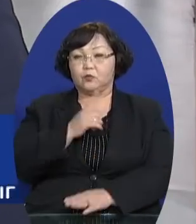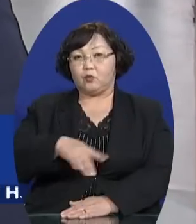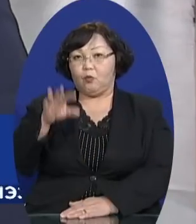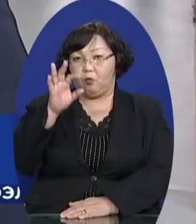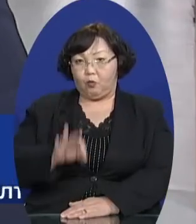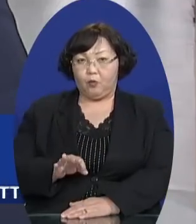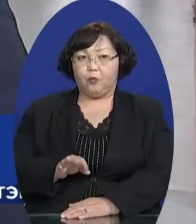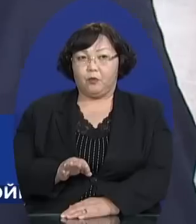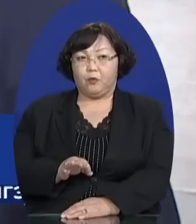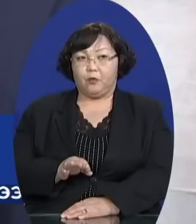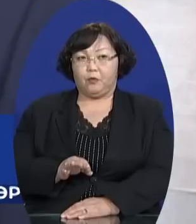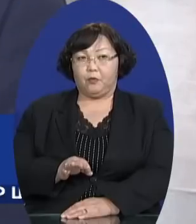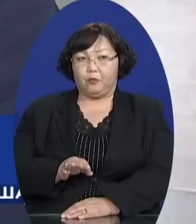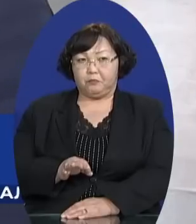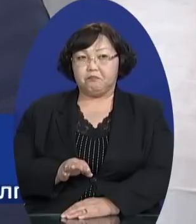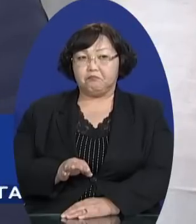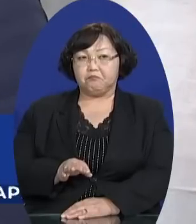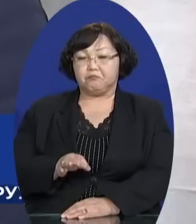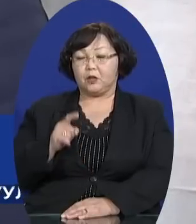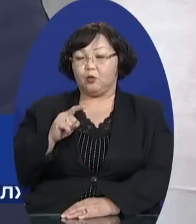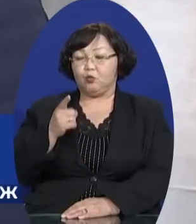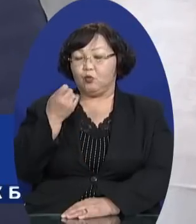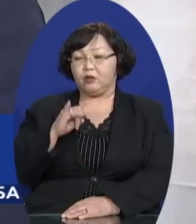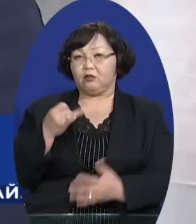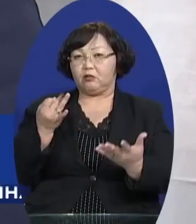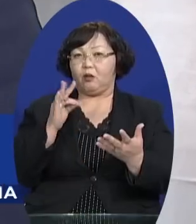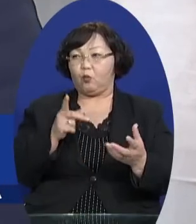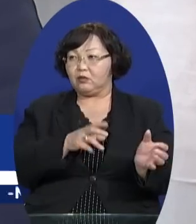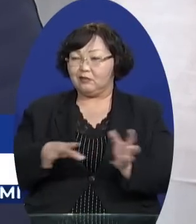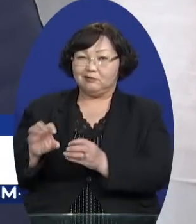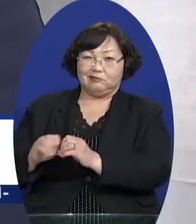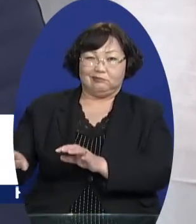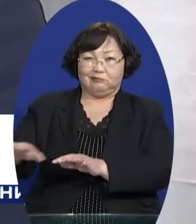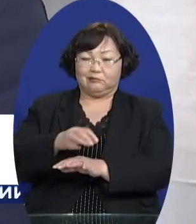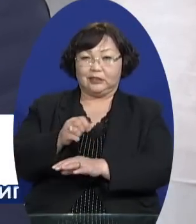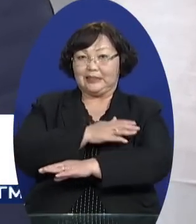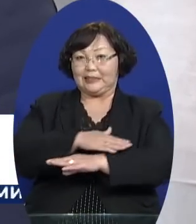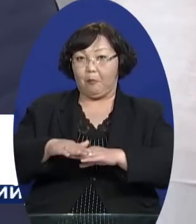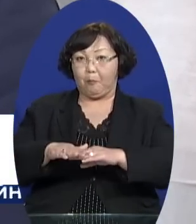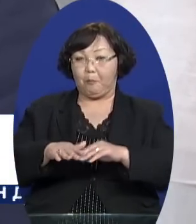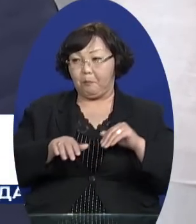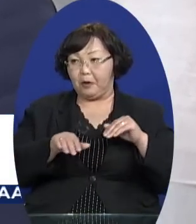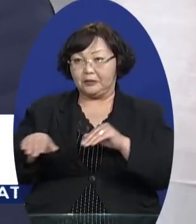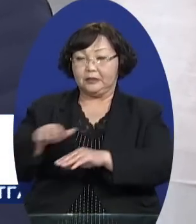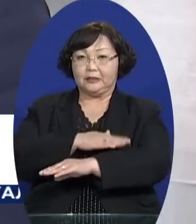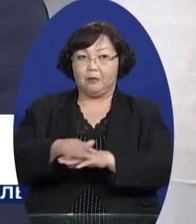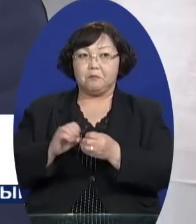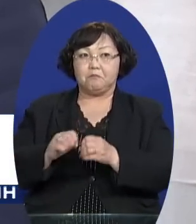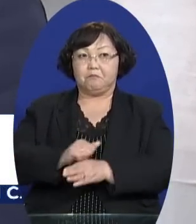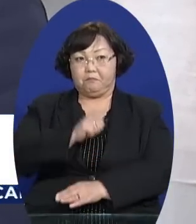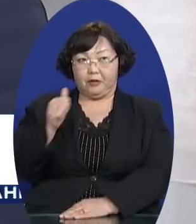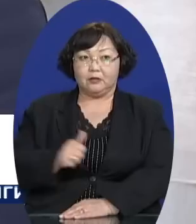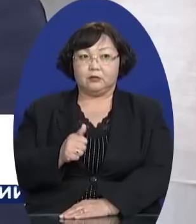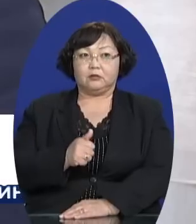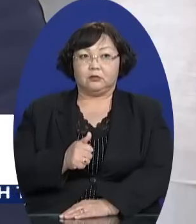тийшээ шилжнэ гэсэн үг. Одоогийн байдлаар бол цэсмэл зам маань бол тавигдаад бэлэн болсон байгаа. За мөн одоо цорга одоо иргэд